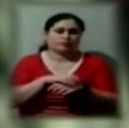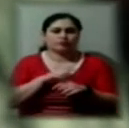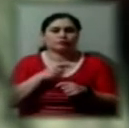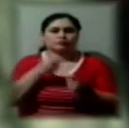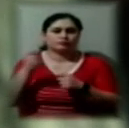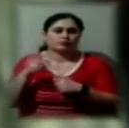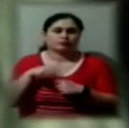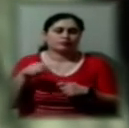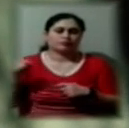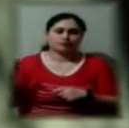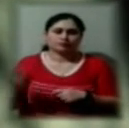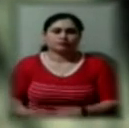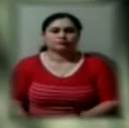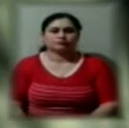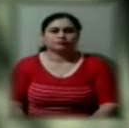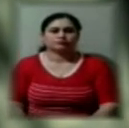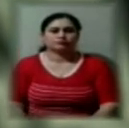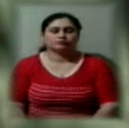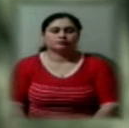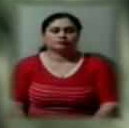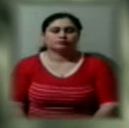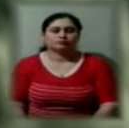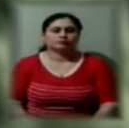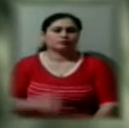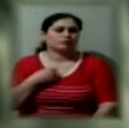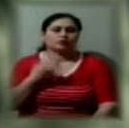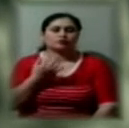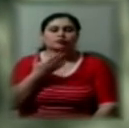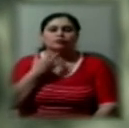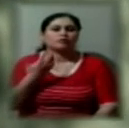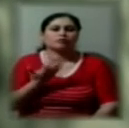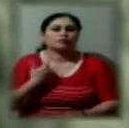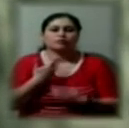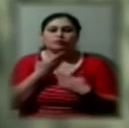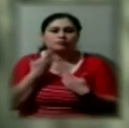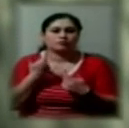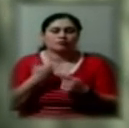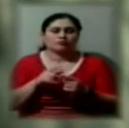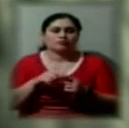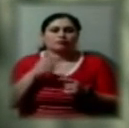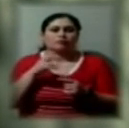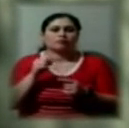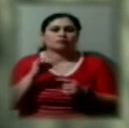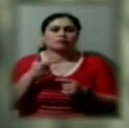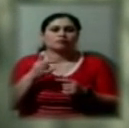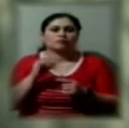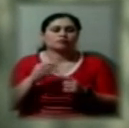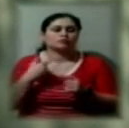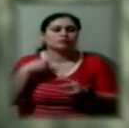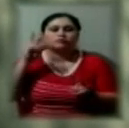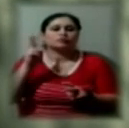щодо нападу на Катерину? Та у меня вообще никаких, понимаете, я Екатерину Гандзюк вообще никогда не знал, даже не